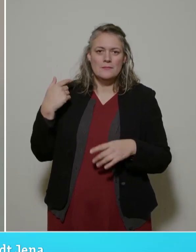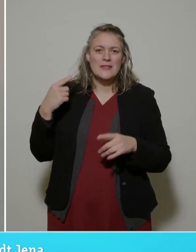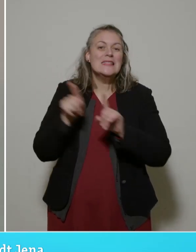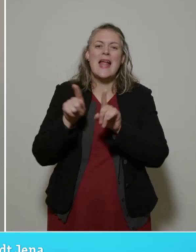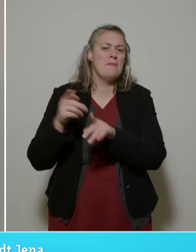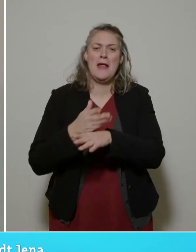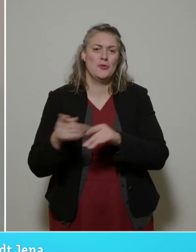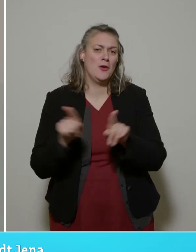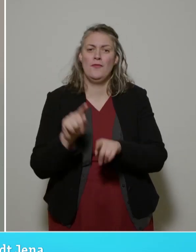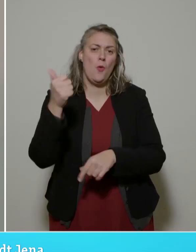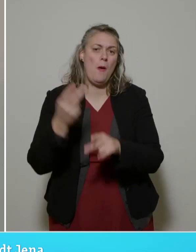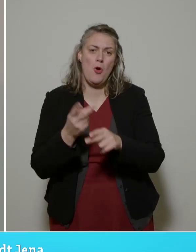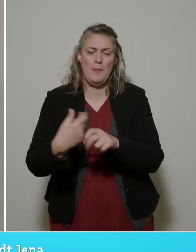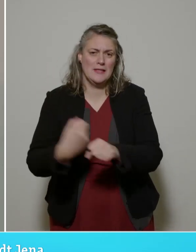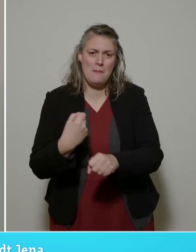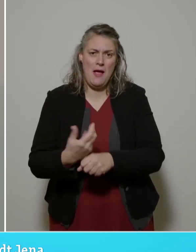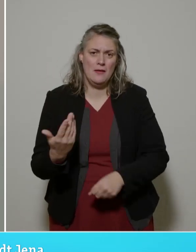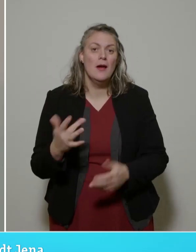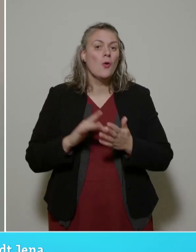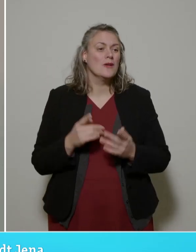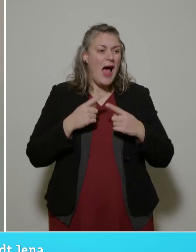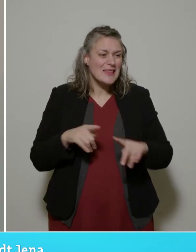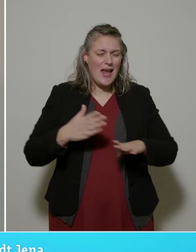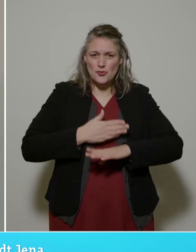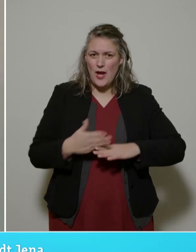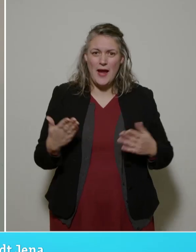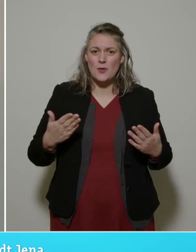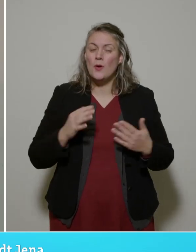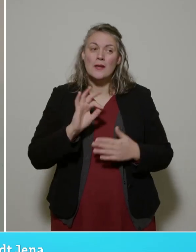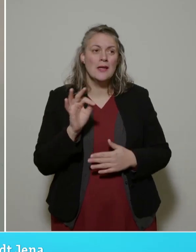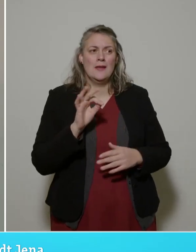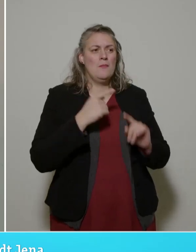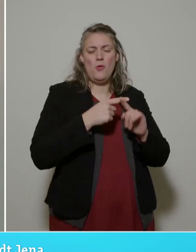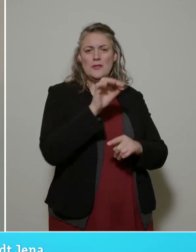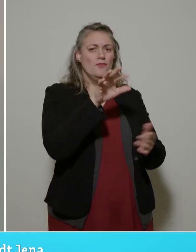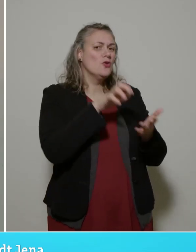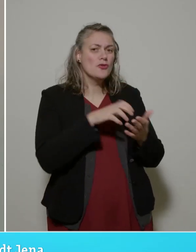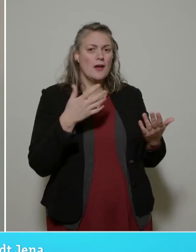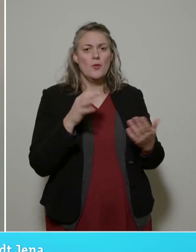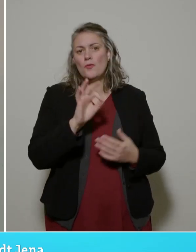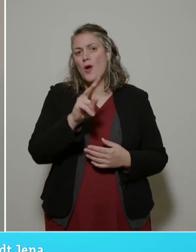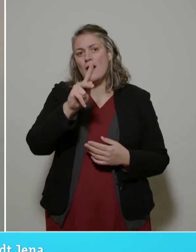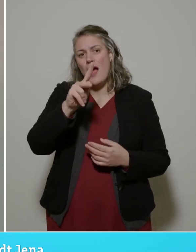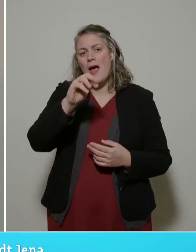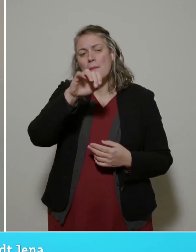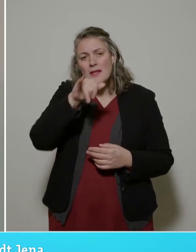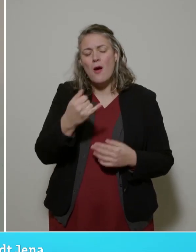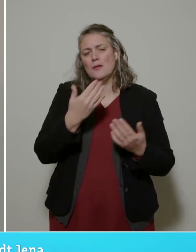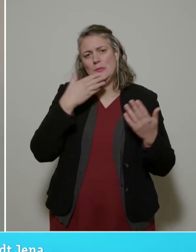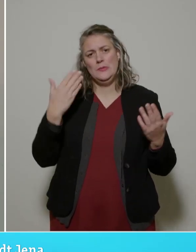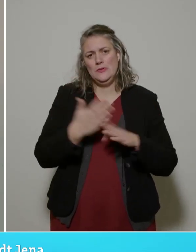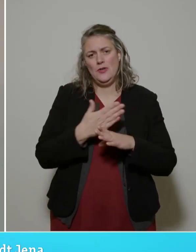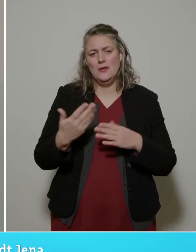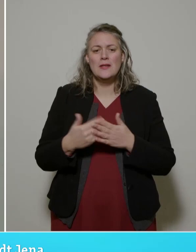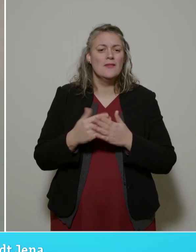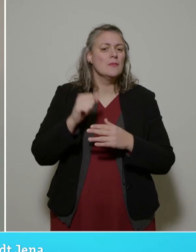entschieden, weil eine andere Entscheidung nicht zum Wohl der Stadt und zum Wohl von KMJ gewesen wäre. Und das ist